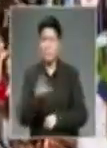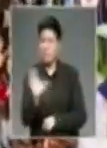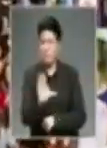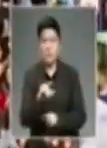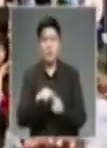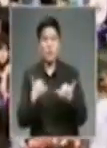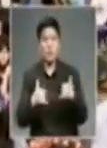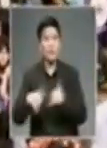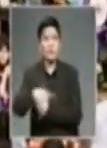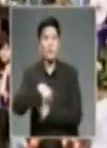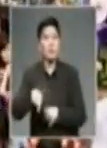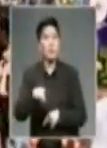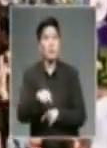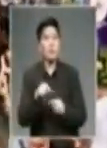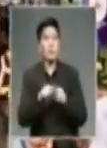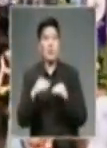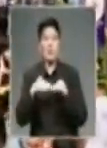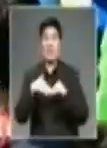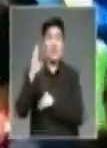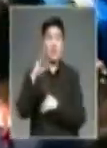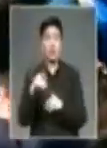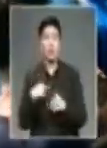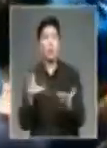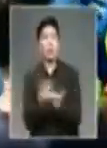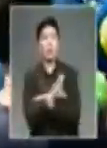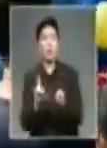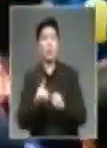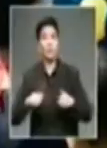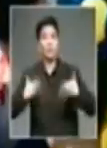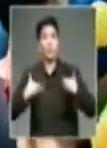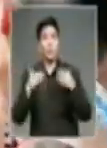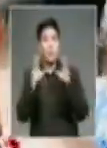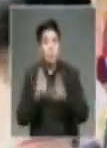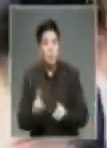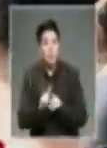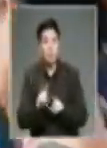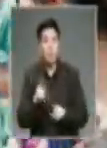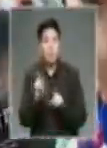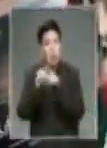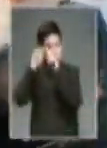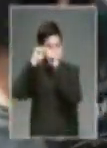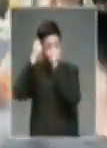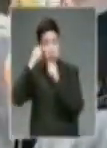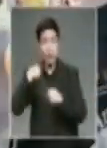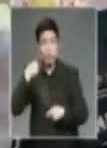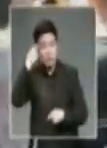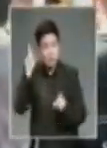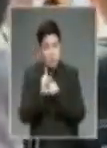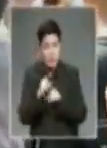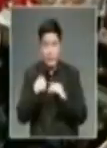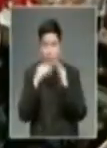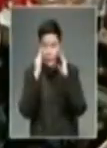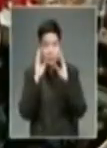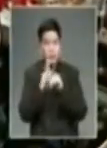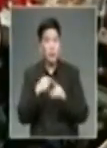การละเล่นต่างๆเหล่านั้นมันเลยประเพณีไปละมันไปสนุกแบบขาดความยับยั้งชั่งใจนะครับเพราะ